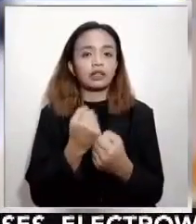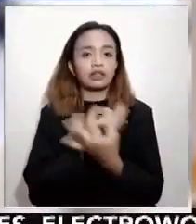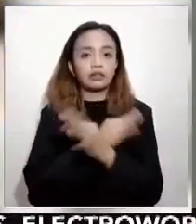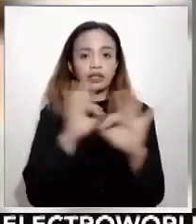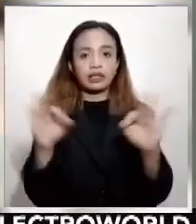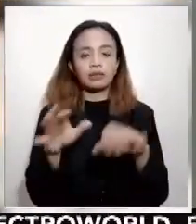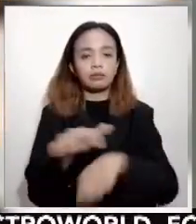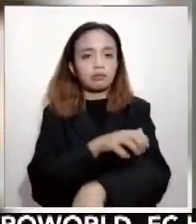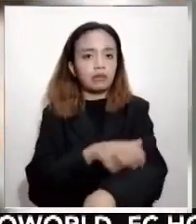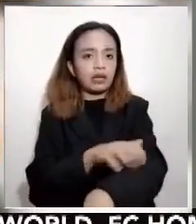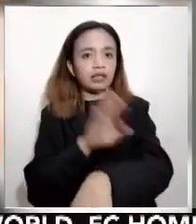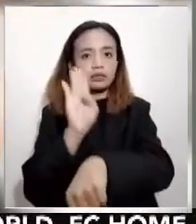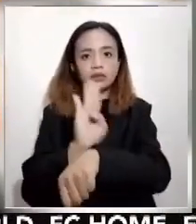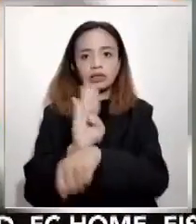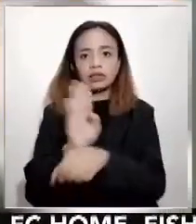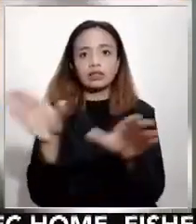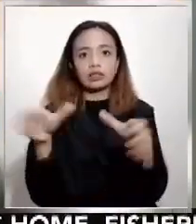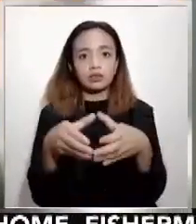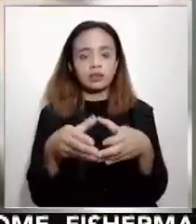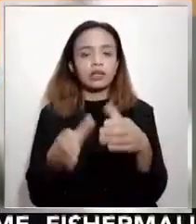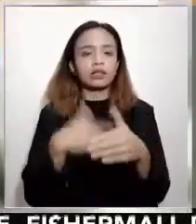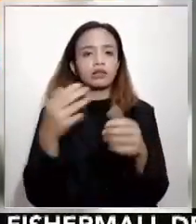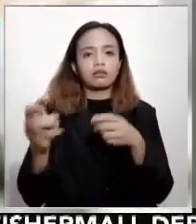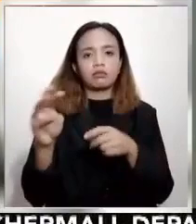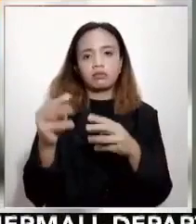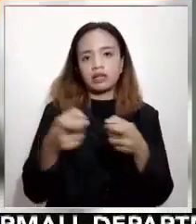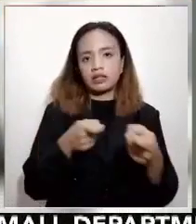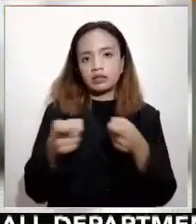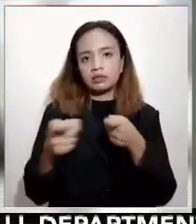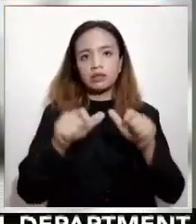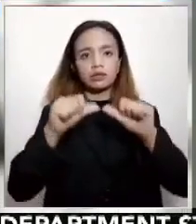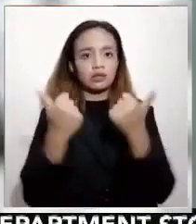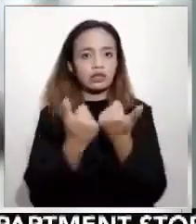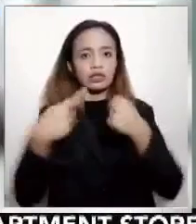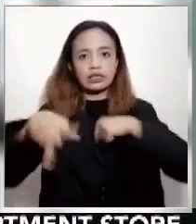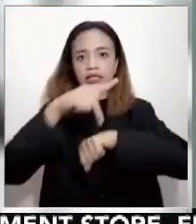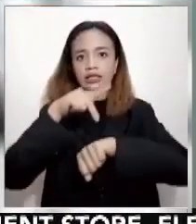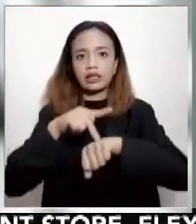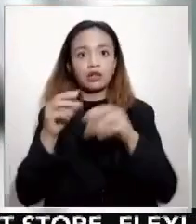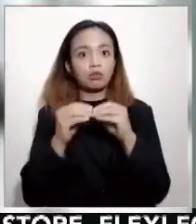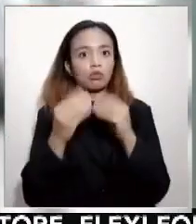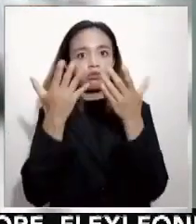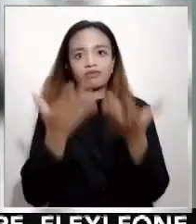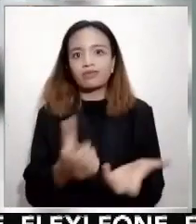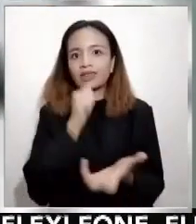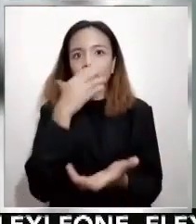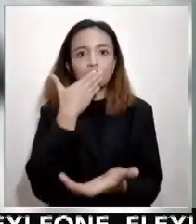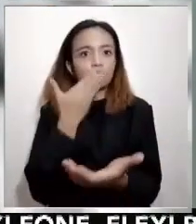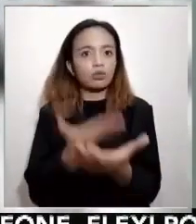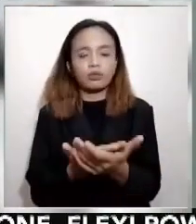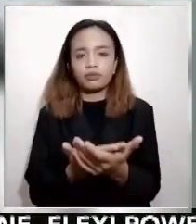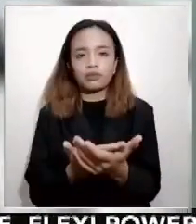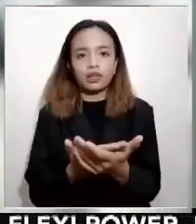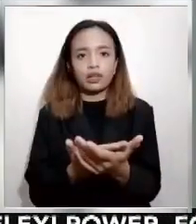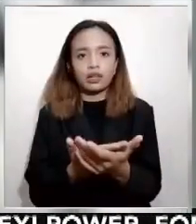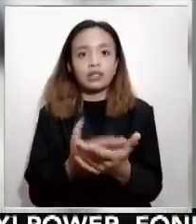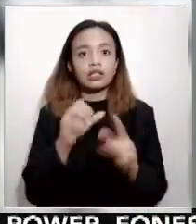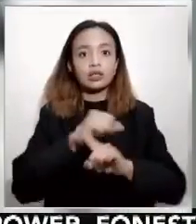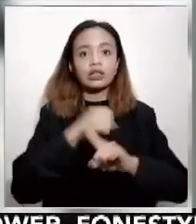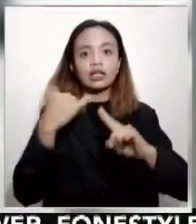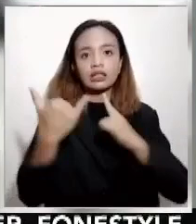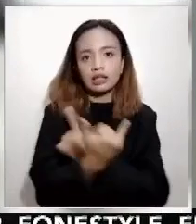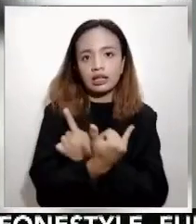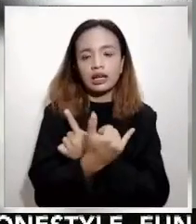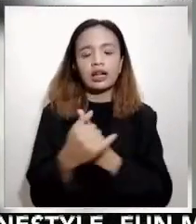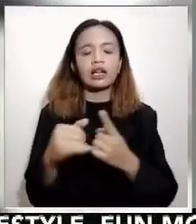Management Association of the Philippines. Mas mabigat daw ang hindi magandang naidudulot nito sa lipunan at reputasyon ng